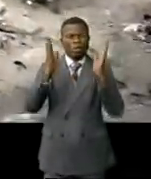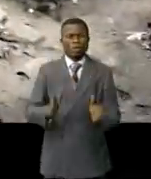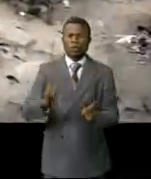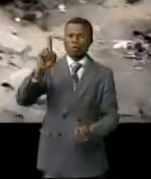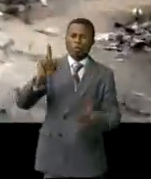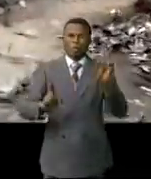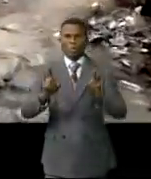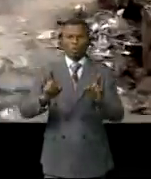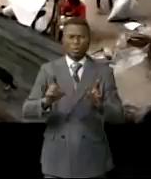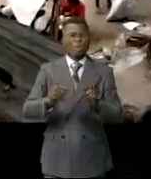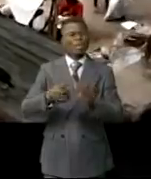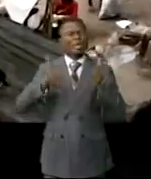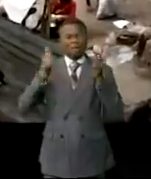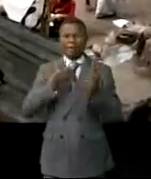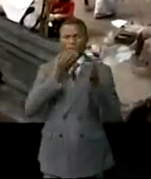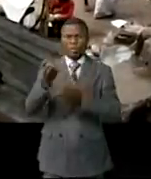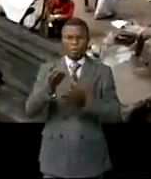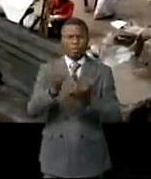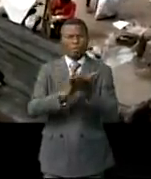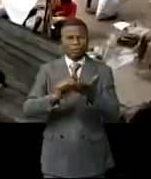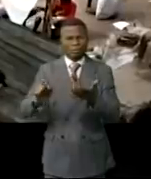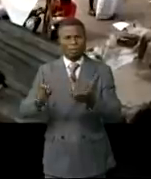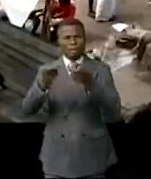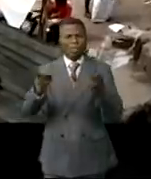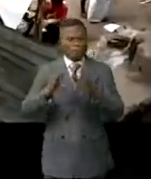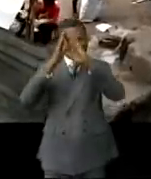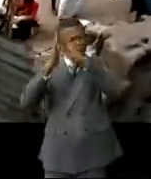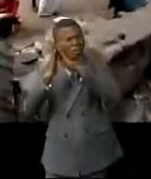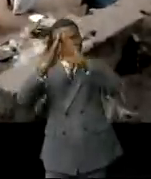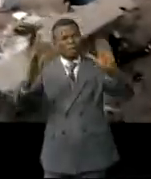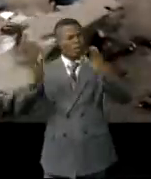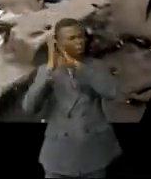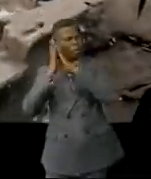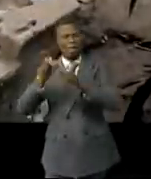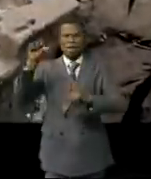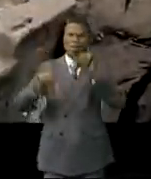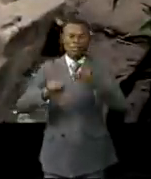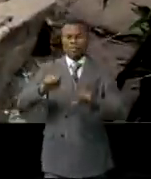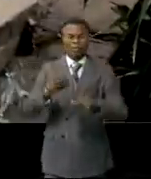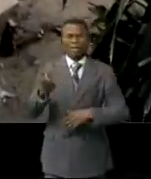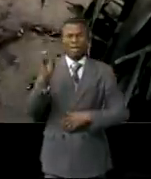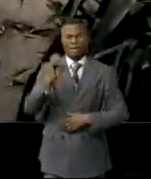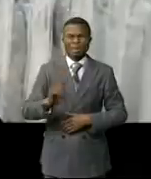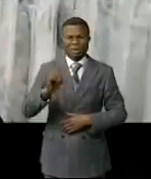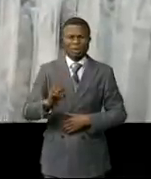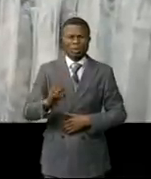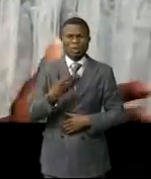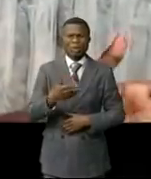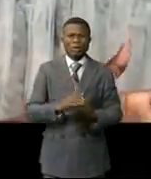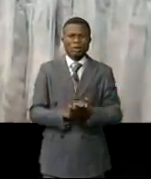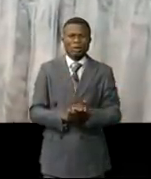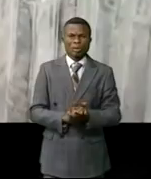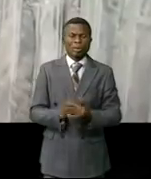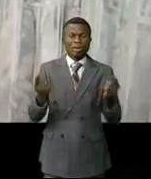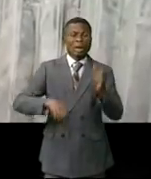délié leur langue. La crasse, abri des fortunes, les luxes n'est pas au rendez-vous. On était hommes lorsqu'on a